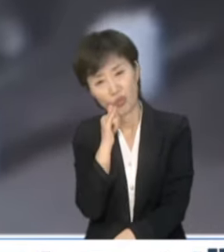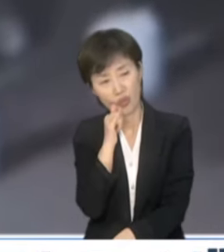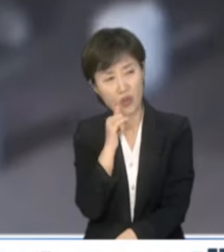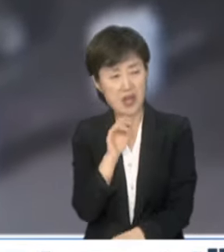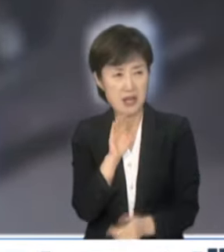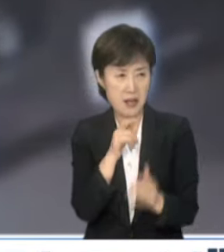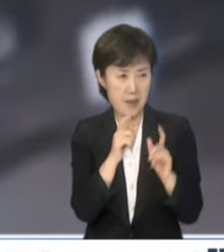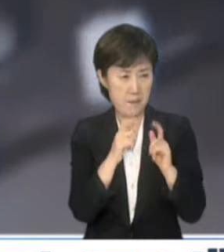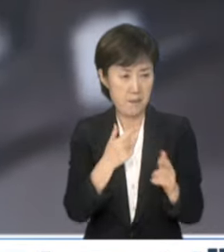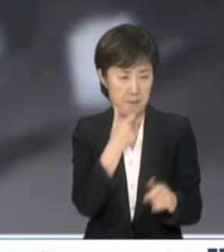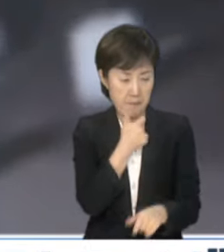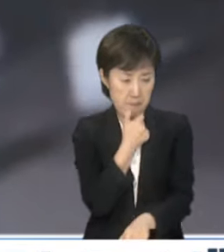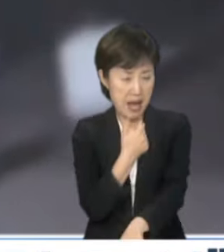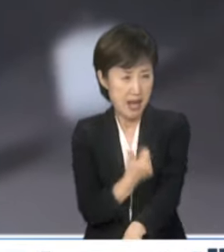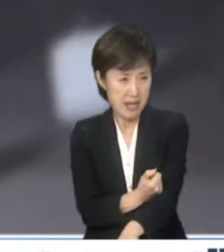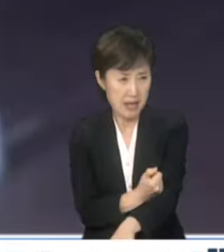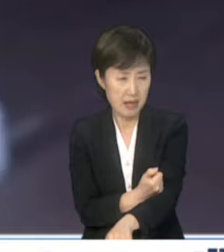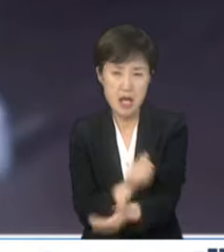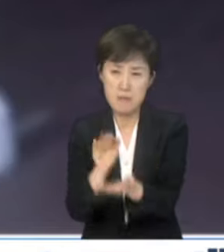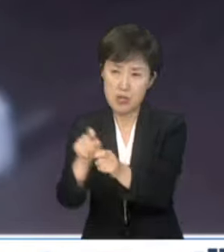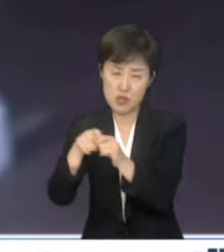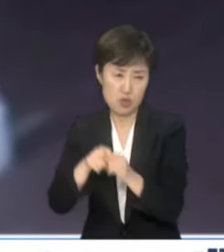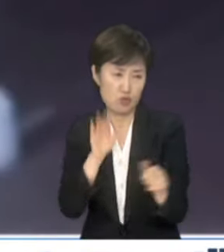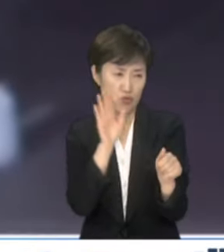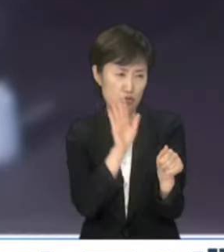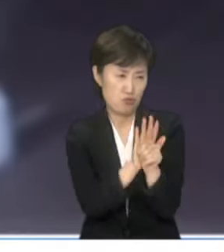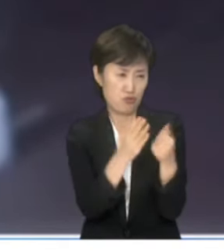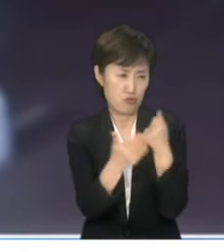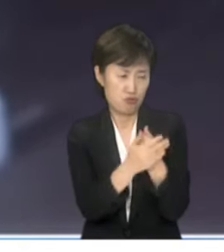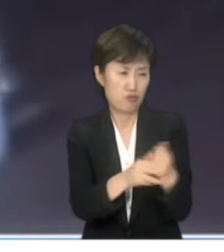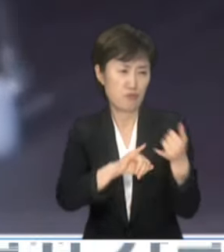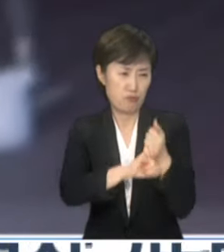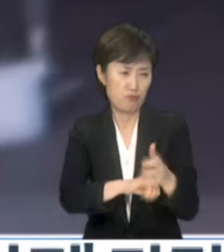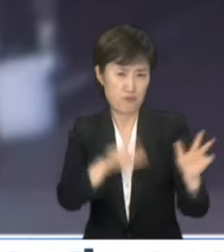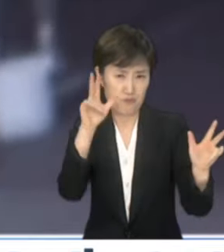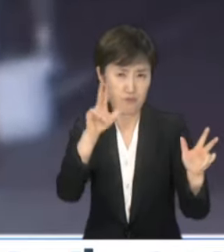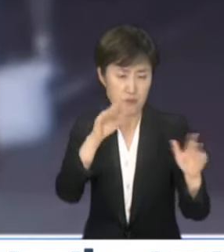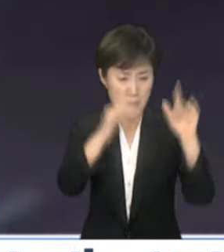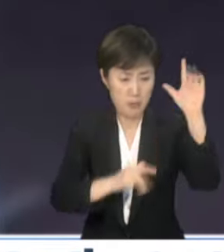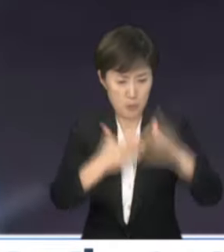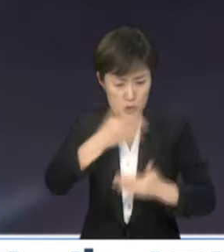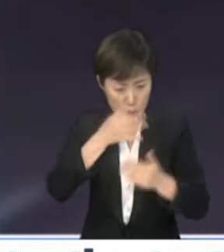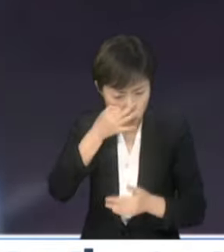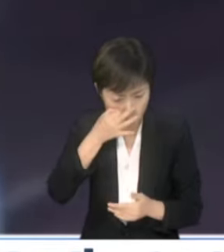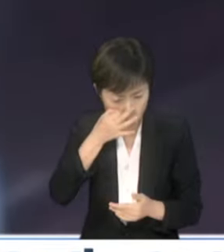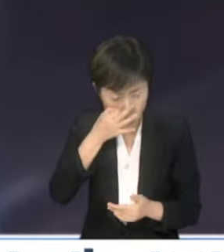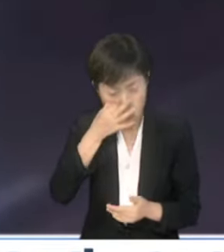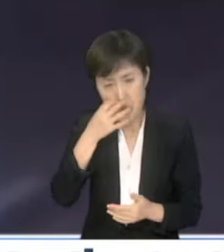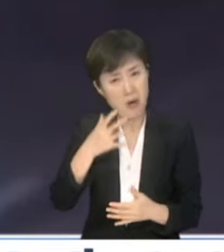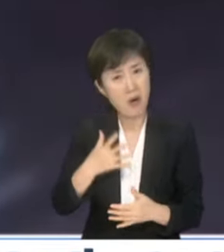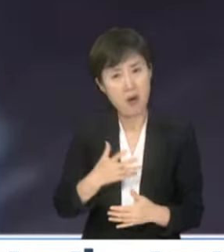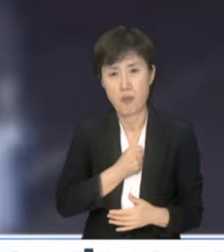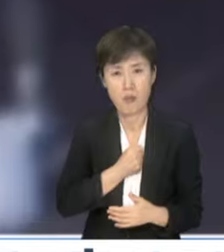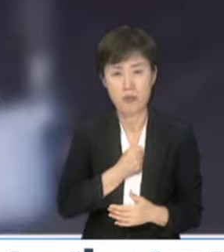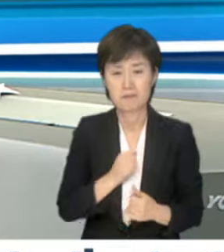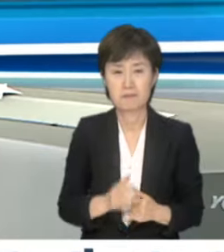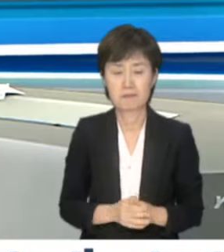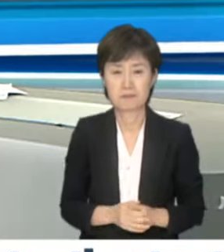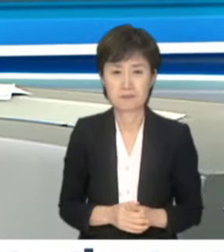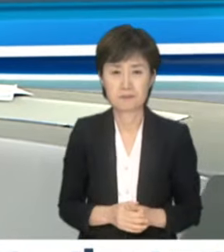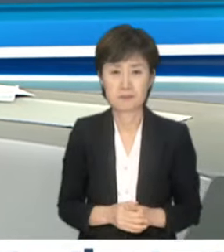우리 가족들 신상까지 넘기겠다 하는 세태가 정말 안타깝고 좀 두려운 마음까지 드는 상황입니다. 우리가 예전부터 이제